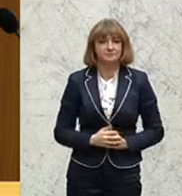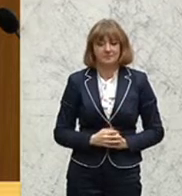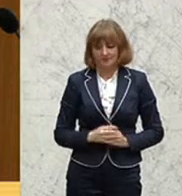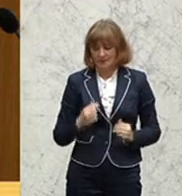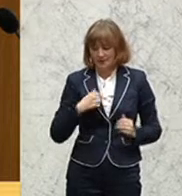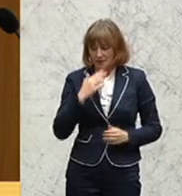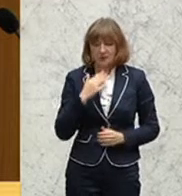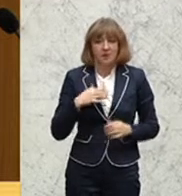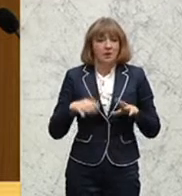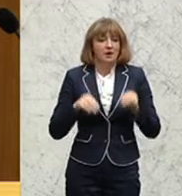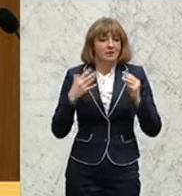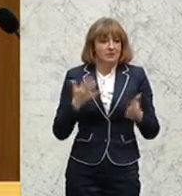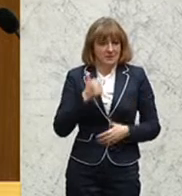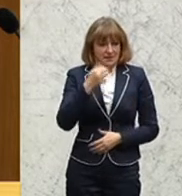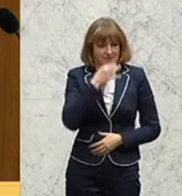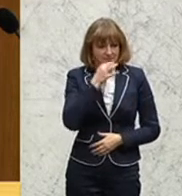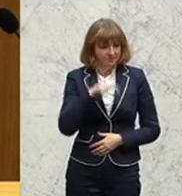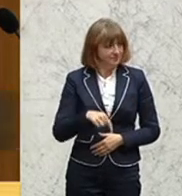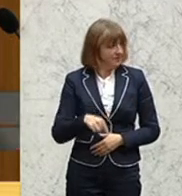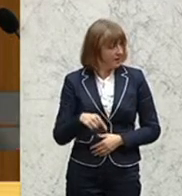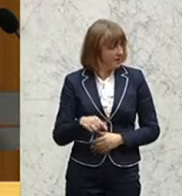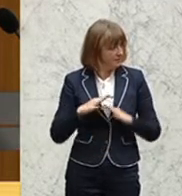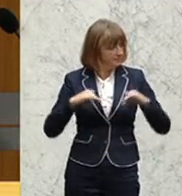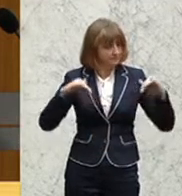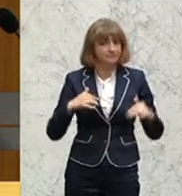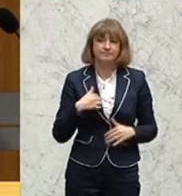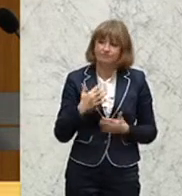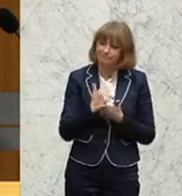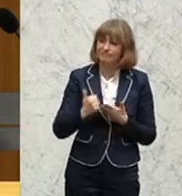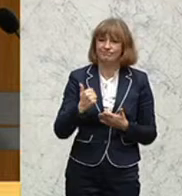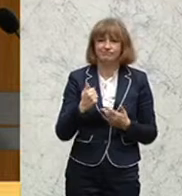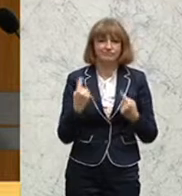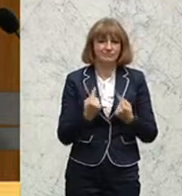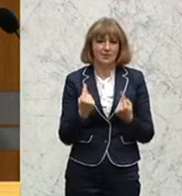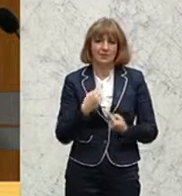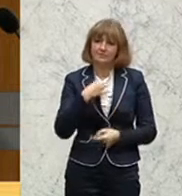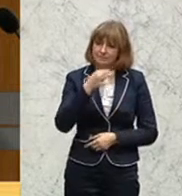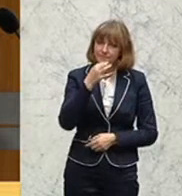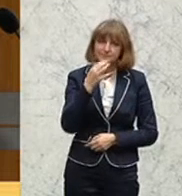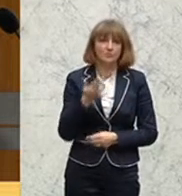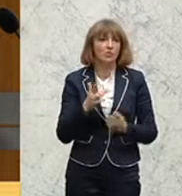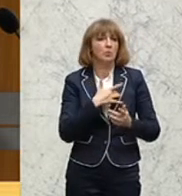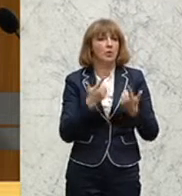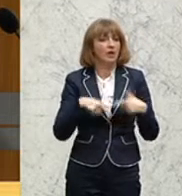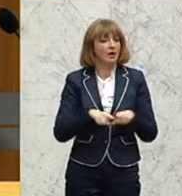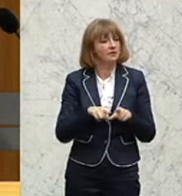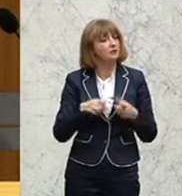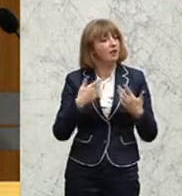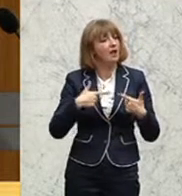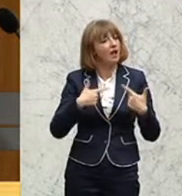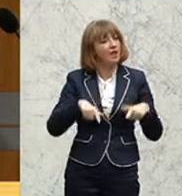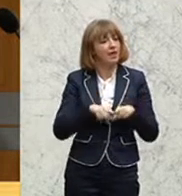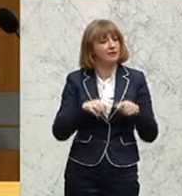am Anfang meiner ersten Rede hier im Hohen Haus die Gelegenheit nutzen und am heutigen burgenländischen Landesfeiertag